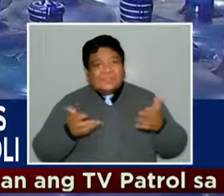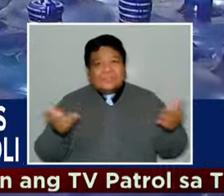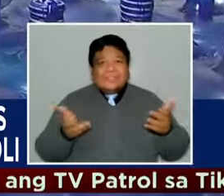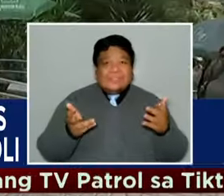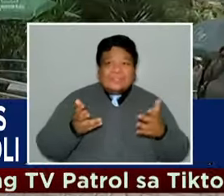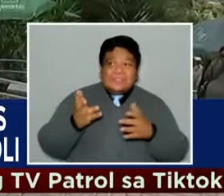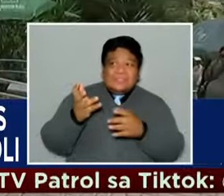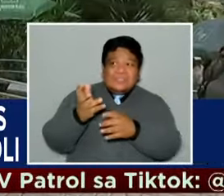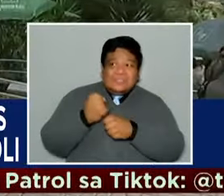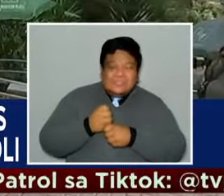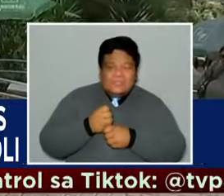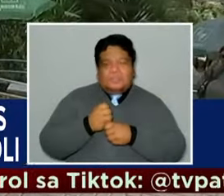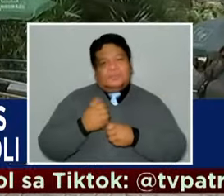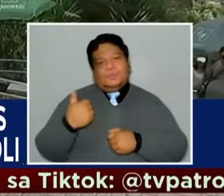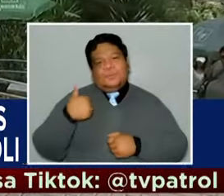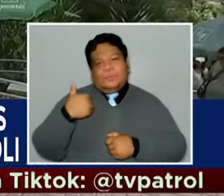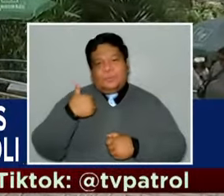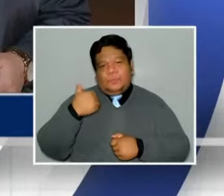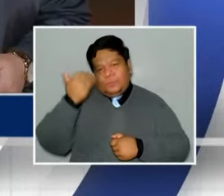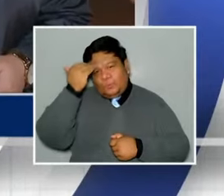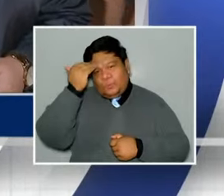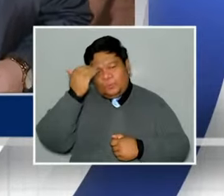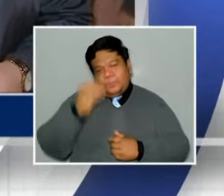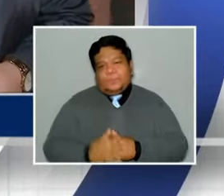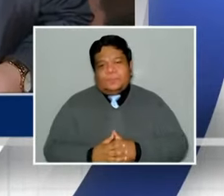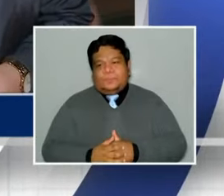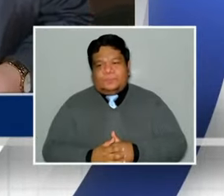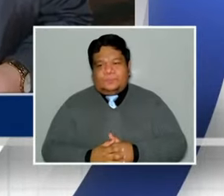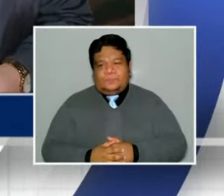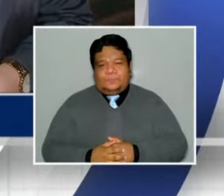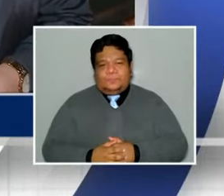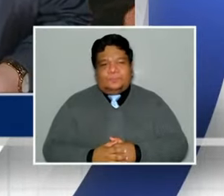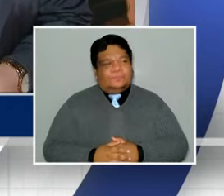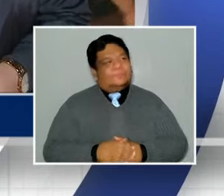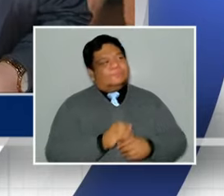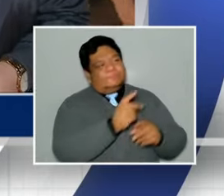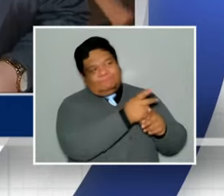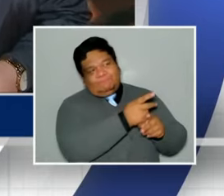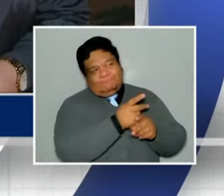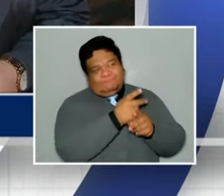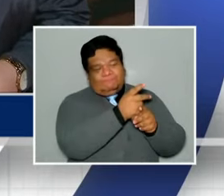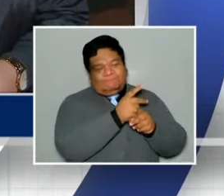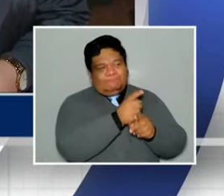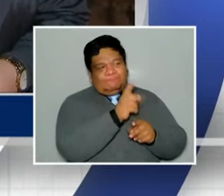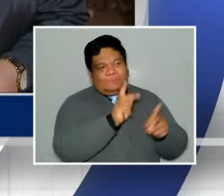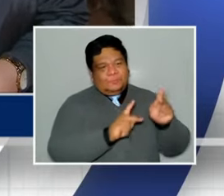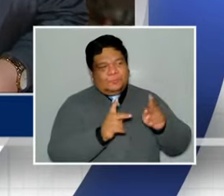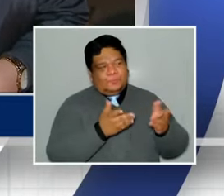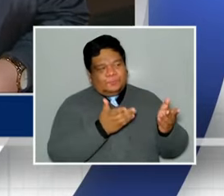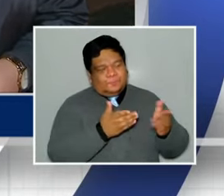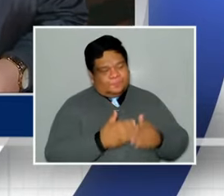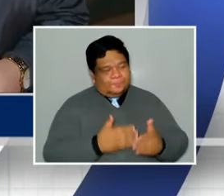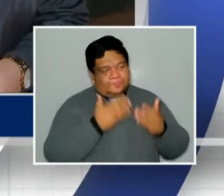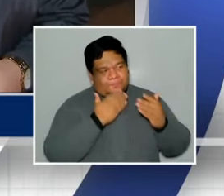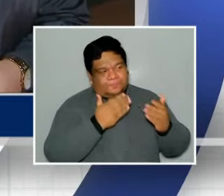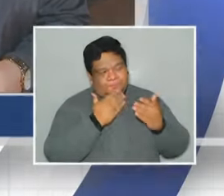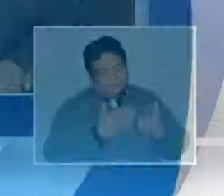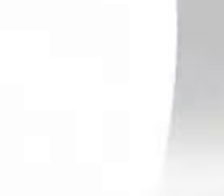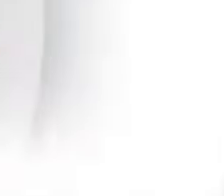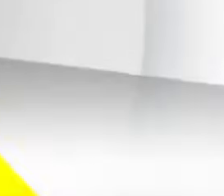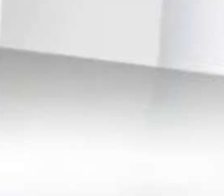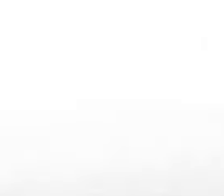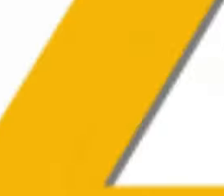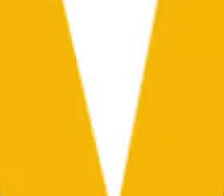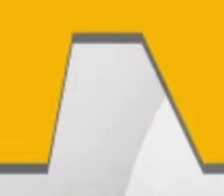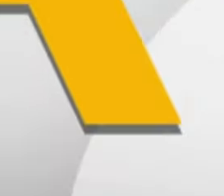nitong contamination. Bernadette. Sige, mag-iingat ang ating mga kababayan dyan. Ano? Maraming salamat, Ara Perez.